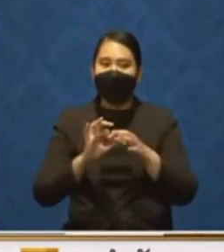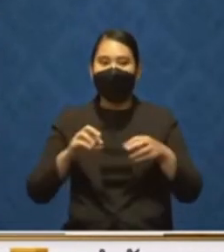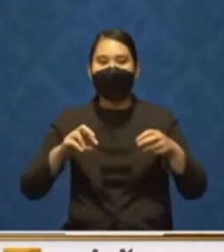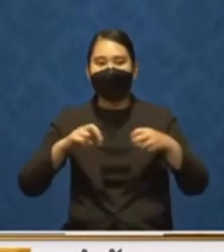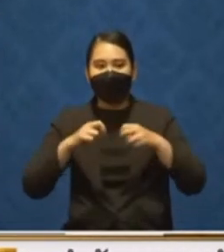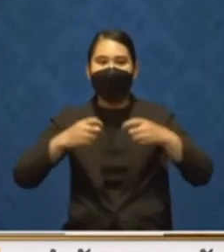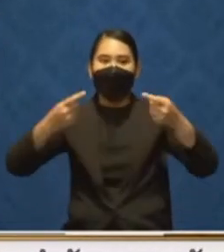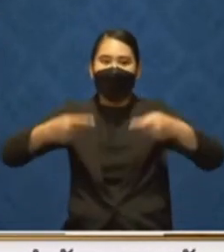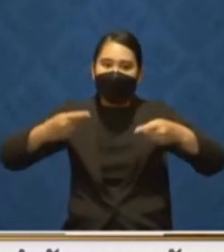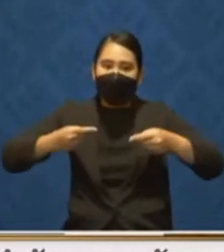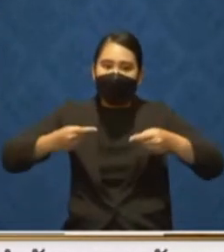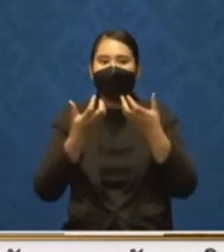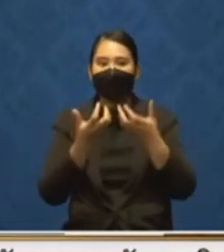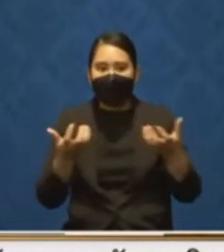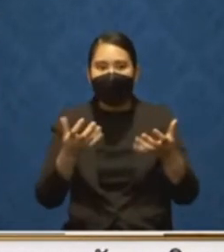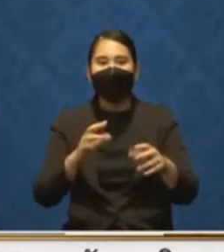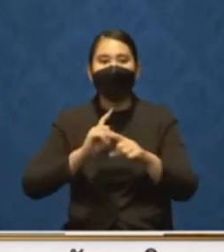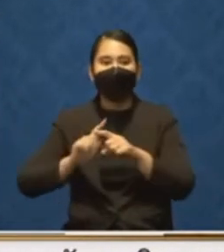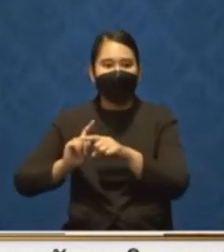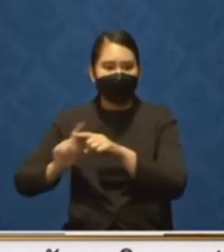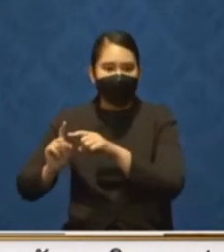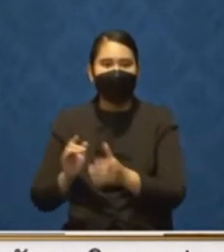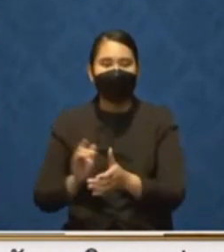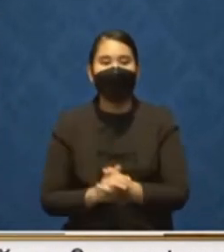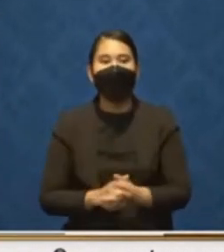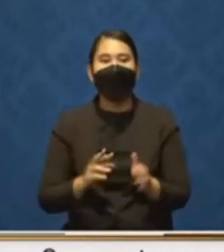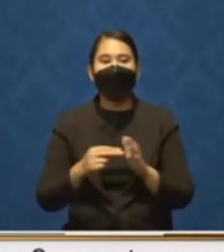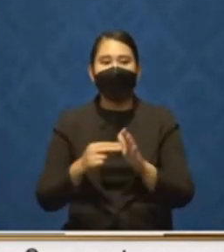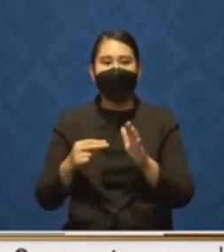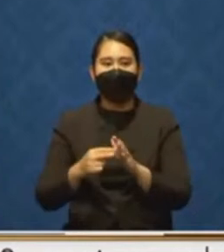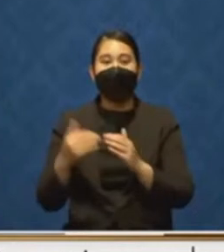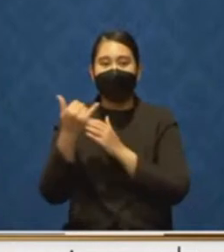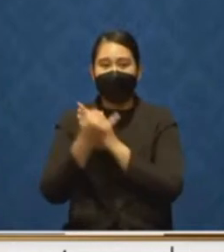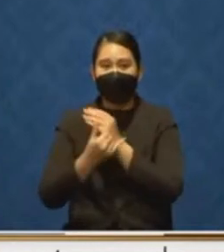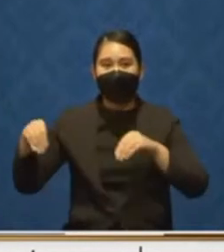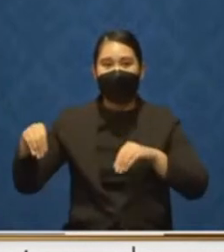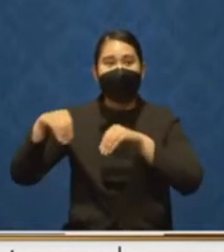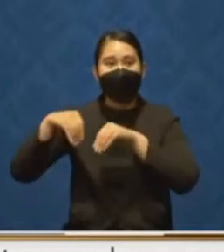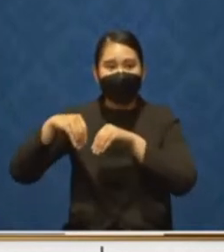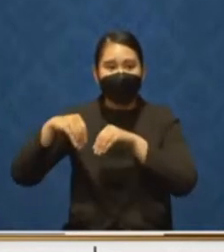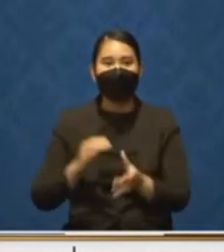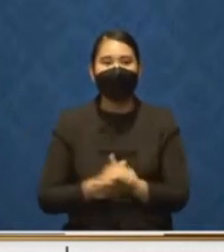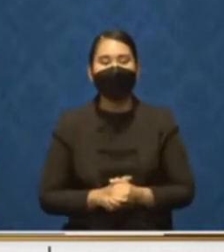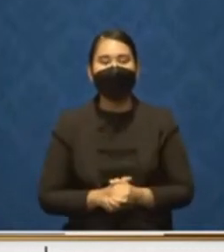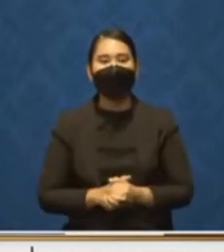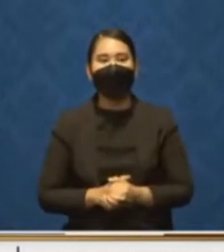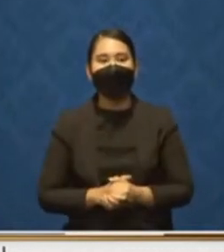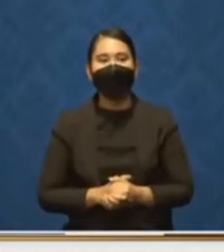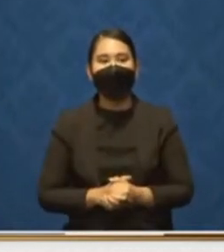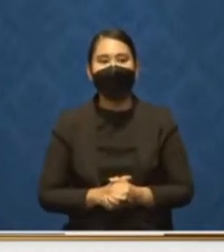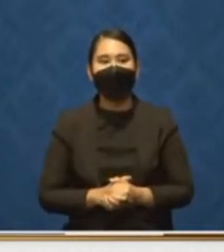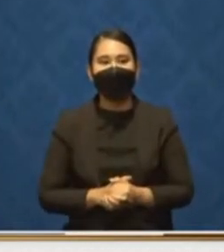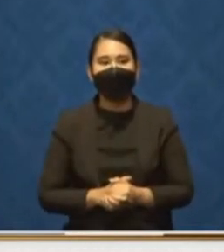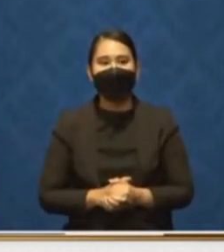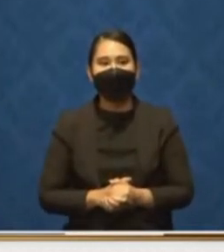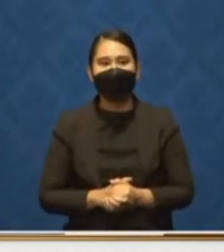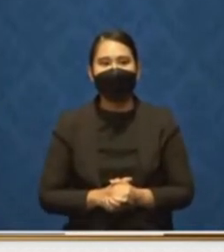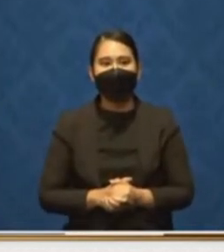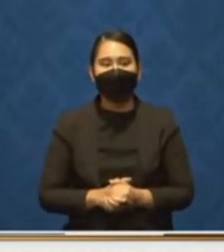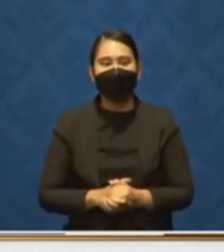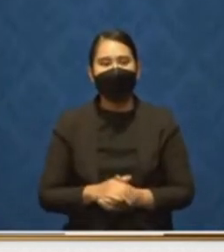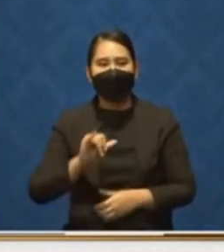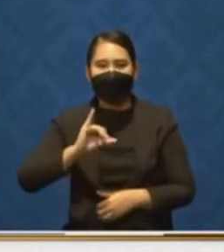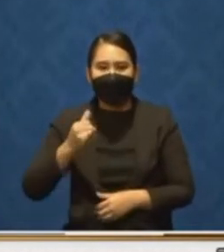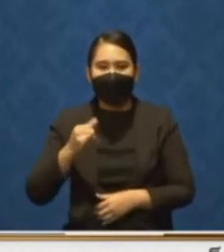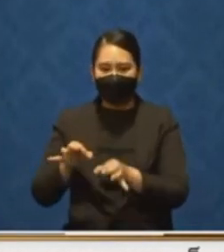สงครามแต่มันเข้ามาได้นอนครับเพราะว่ามันจะอยู่ใกล้กันนิดเดียวนะกำลังทั้งสามส่วนนั้นอยู่ห่างกันไปถึงเมืองทีบางจุด